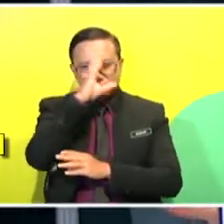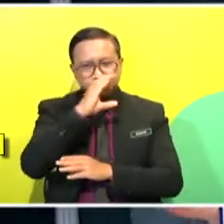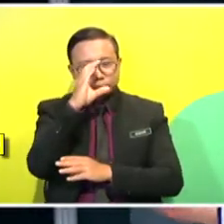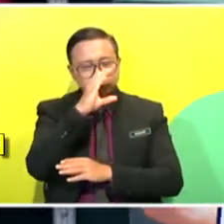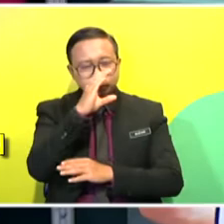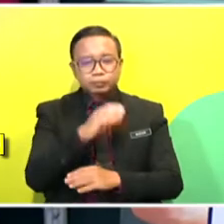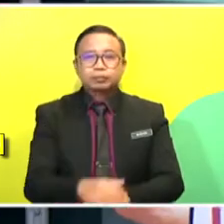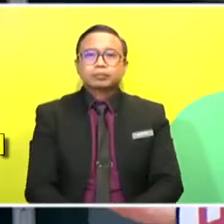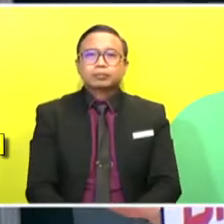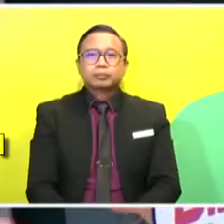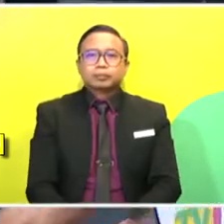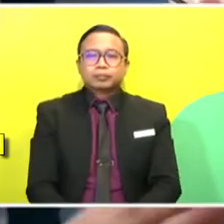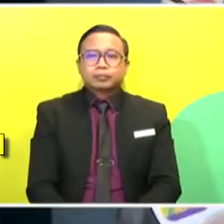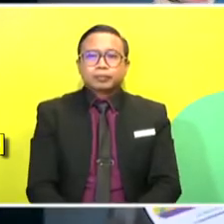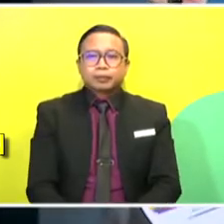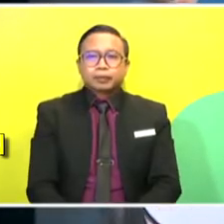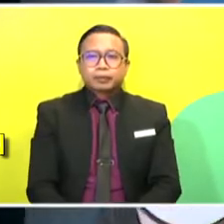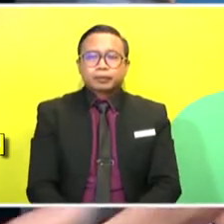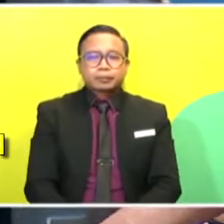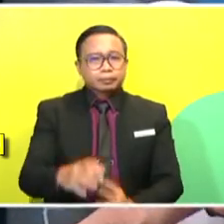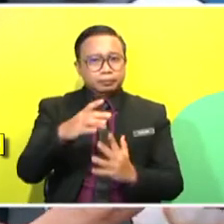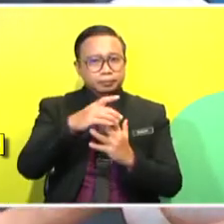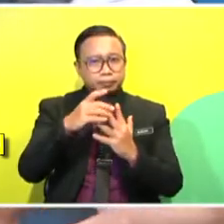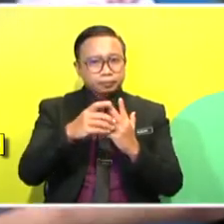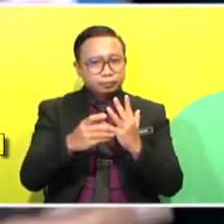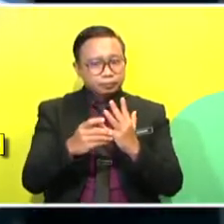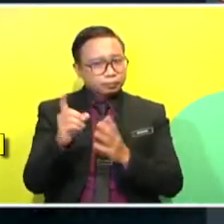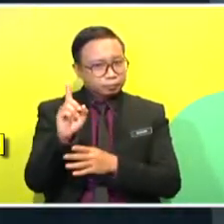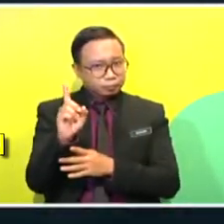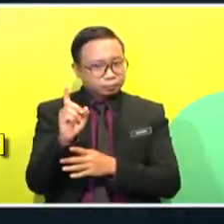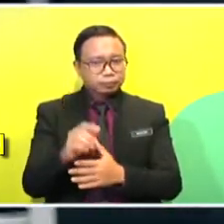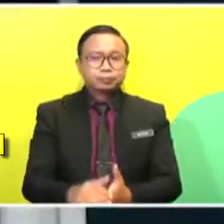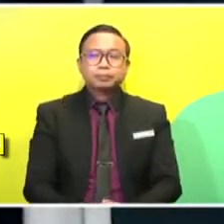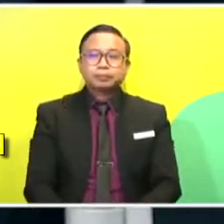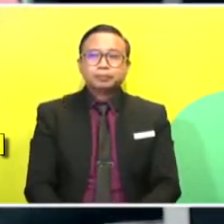cikgu. Okey. Saya pilih yang ini.